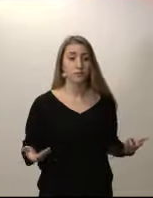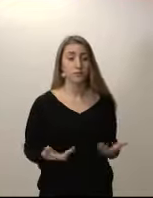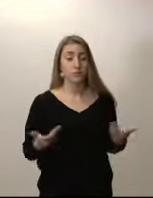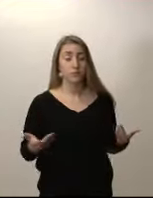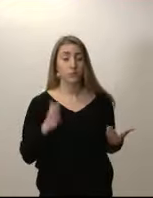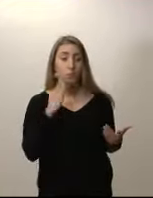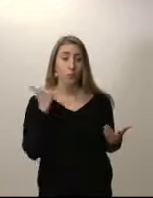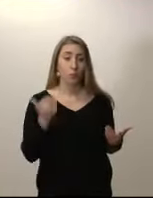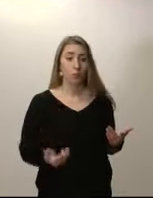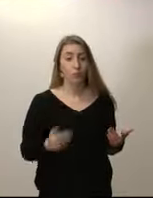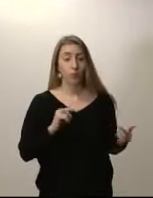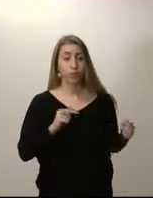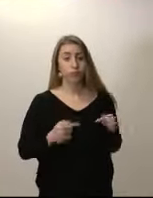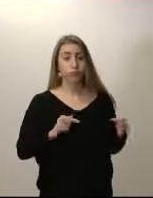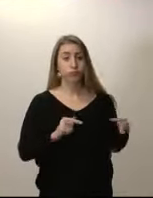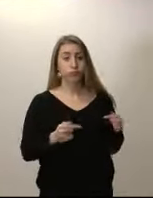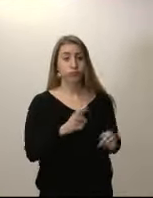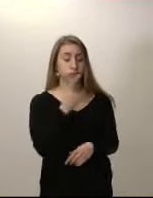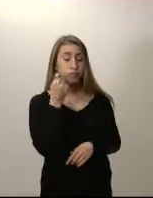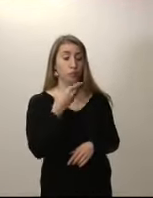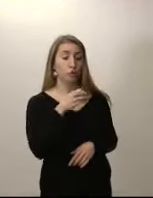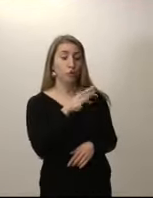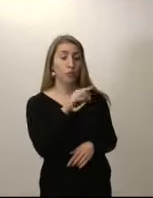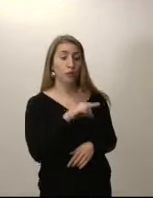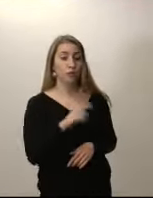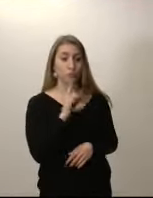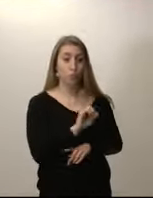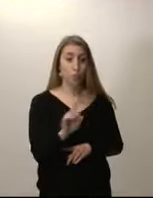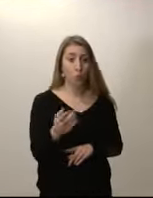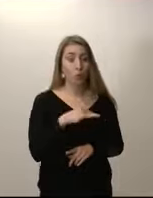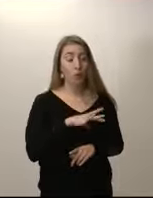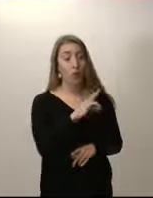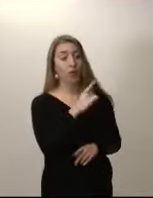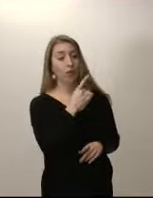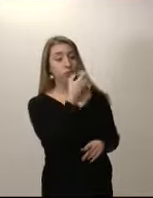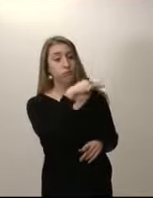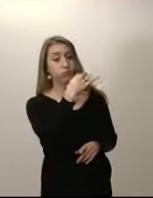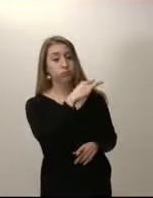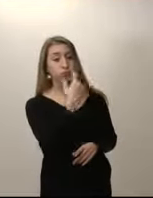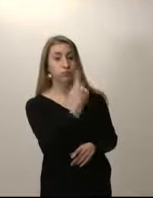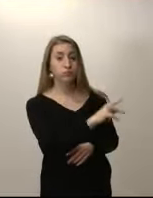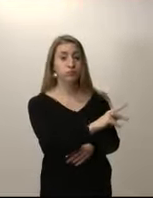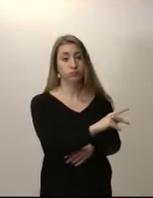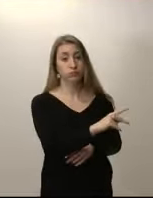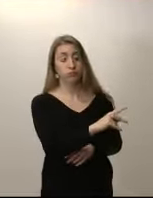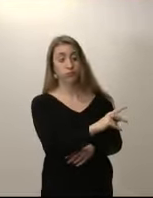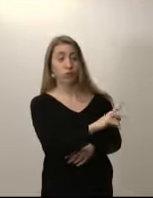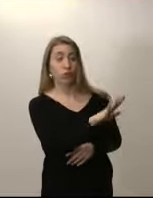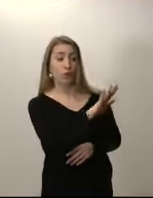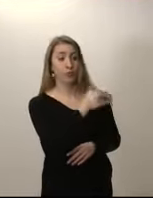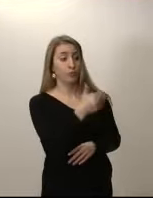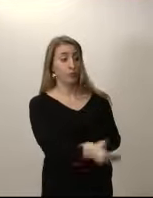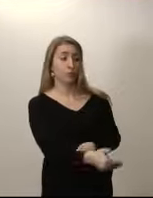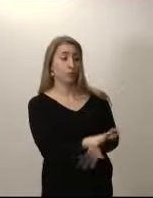vais pas polémiquer avec vous, monsieur Merz, mais votre exposé est fidèle à ce que vous nous avez toujours